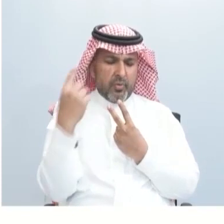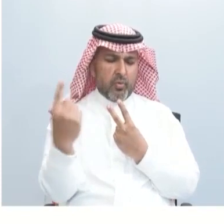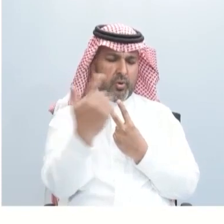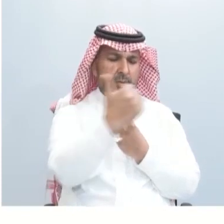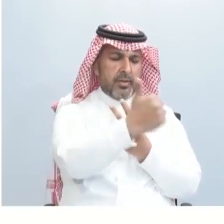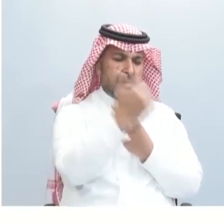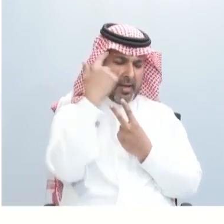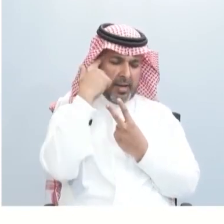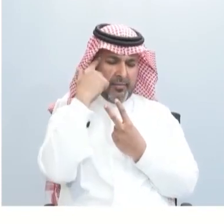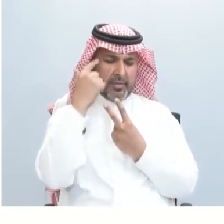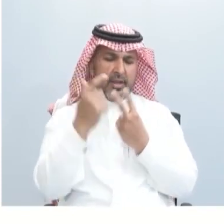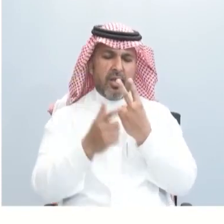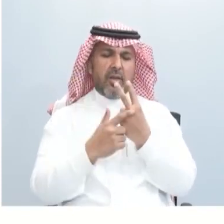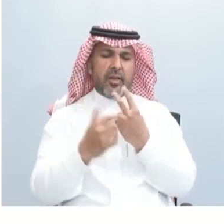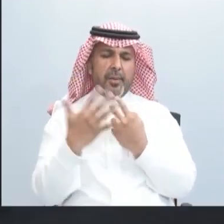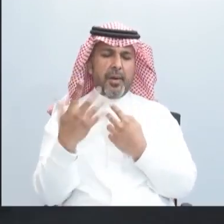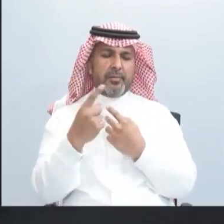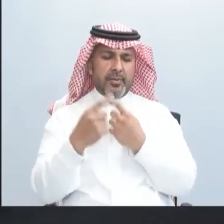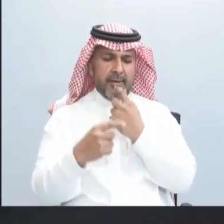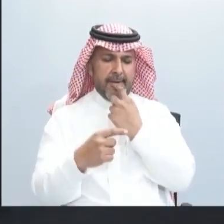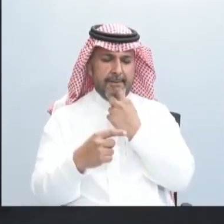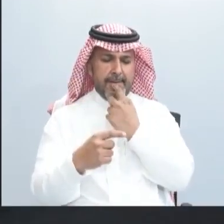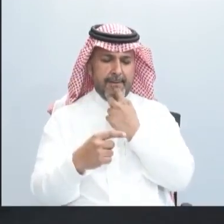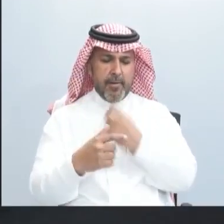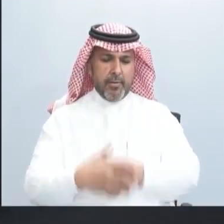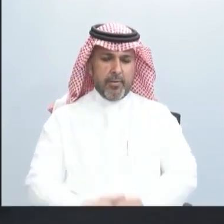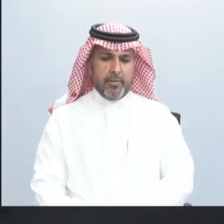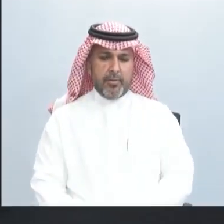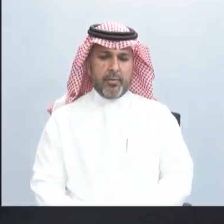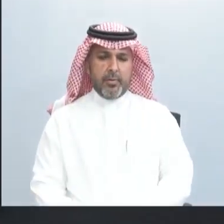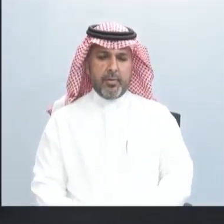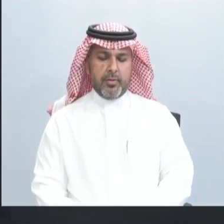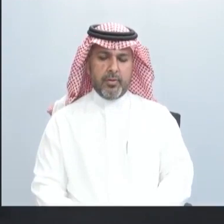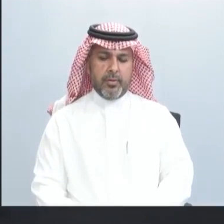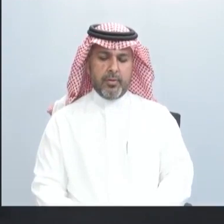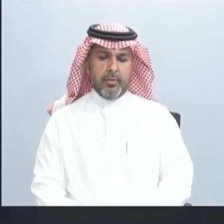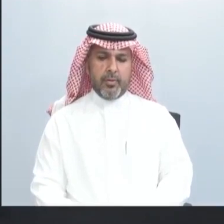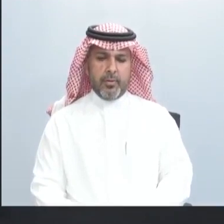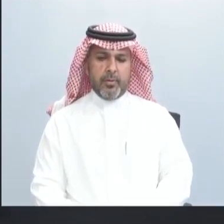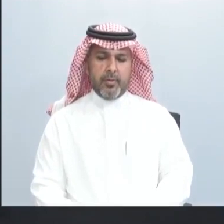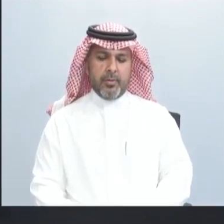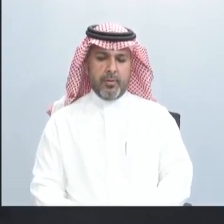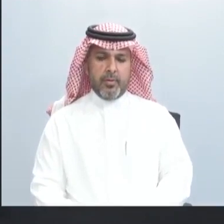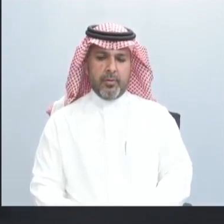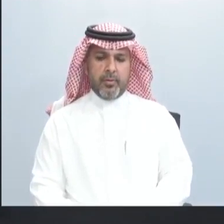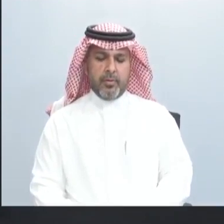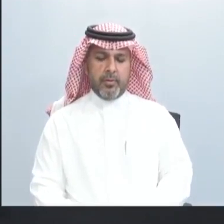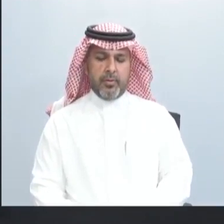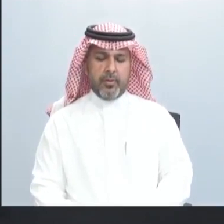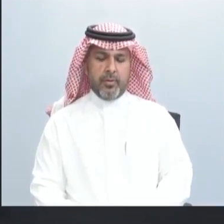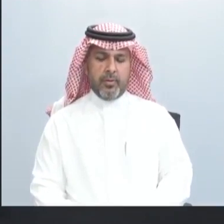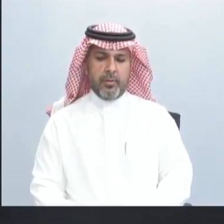والثالثه الثانيه الرابعه الثانيه والخامسه والثانيه والسادسه ثم الثالثه والرابعه الثالثه الخامسه والثالثه